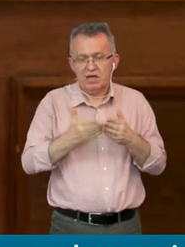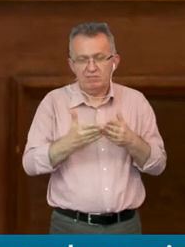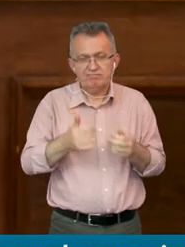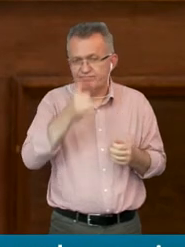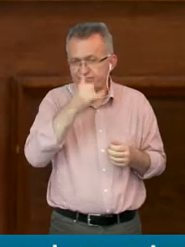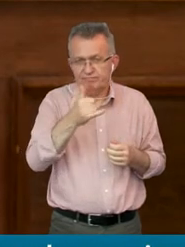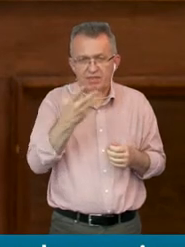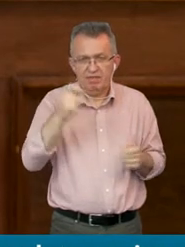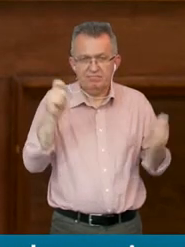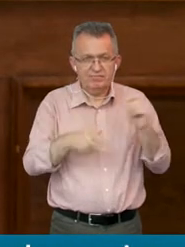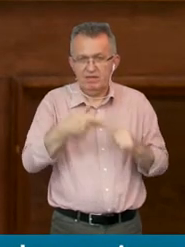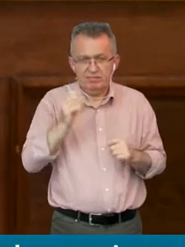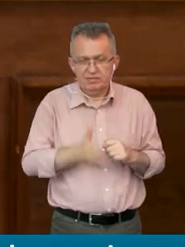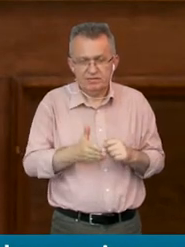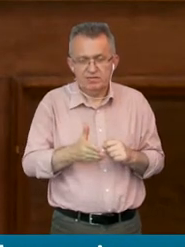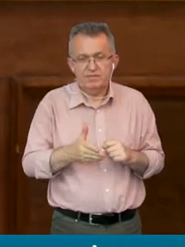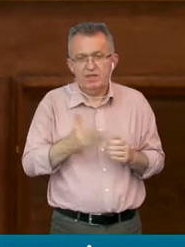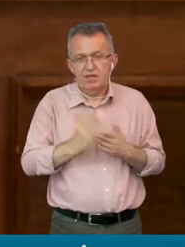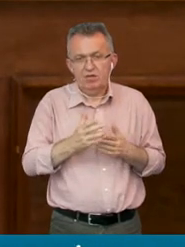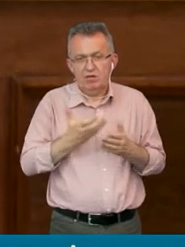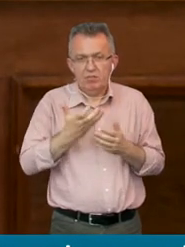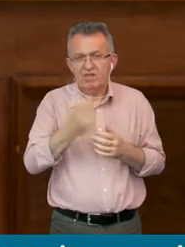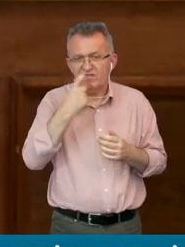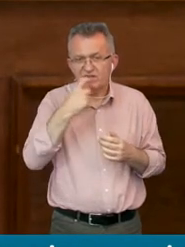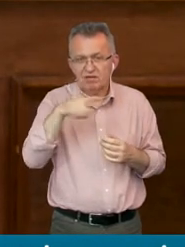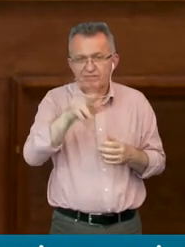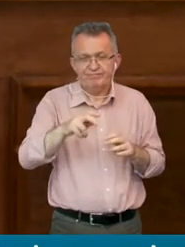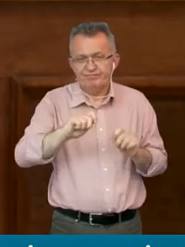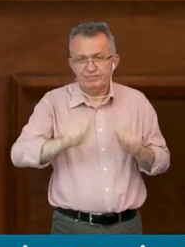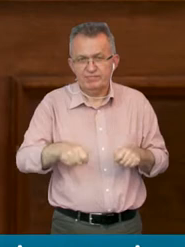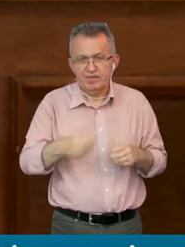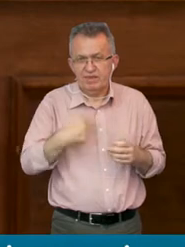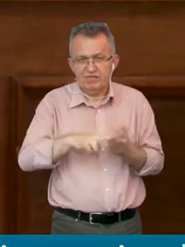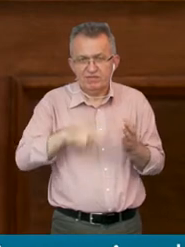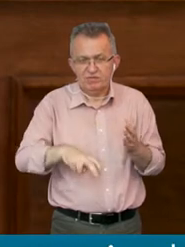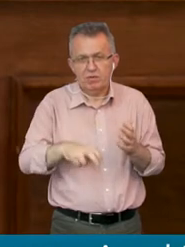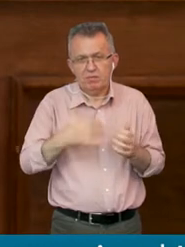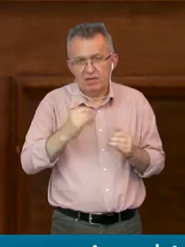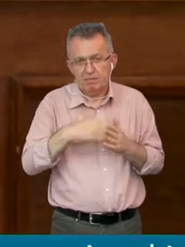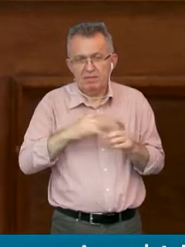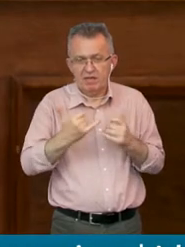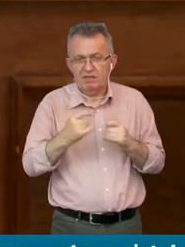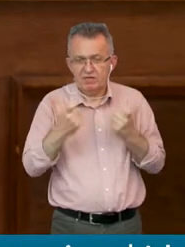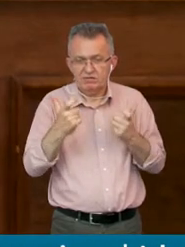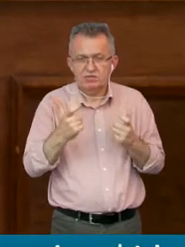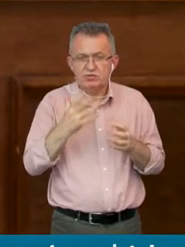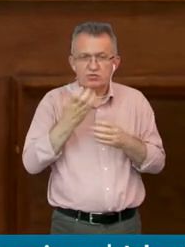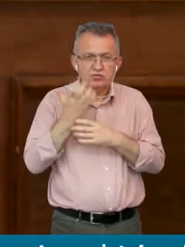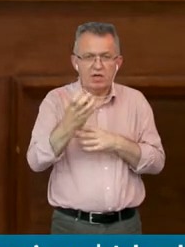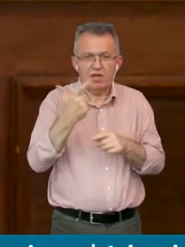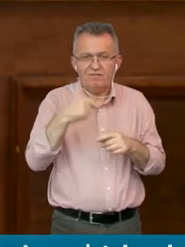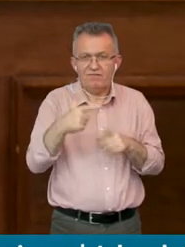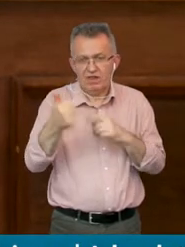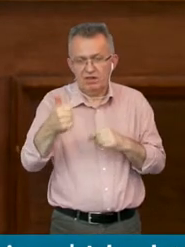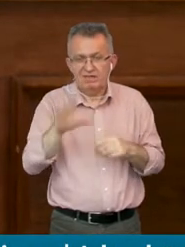odbyć nie mogą. Porty fińskie zrezygnowały z udziału, a zatem mamy inne wydarzenie. Żagle 2021 w tym